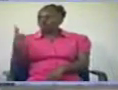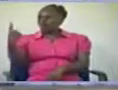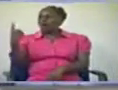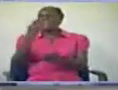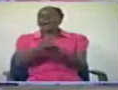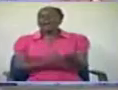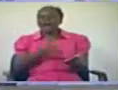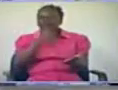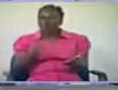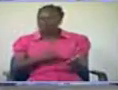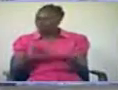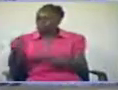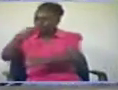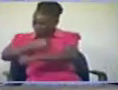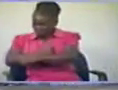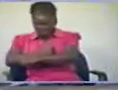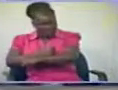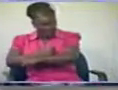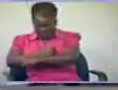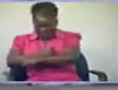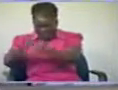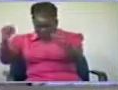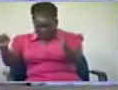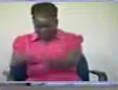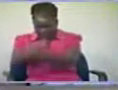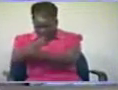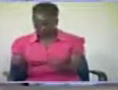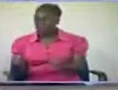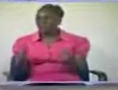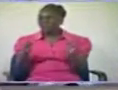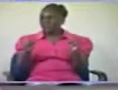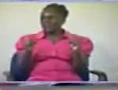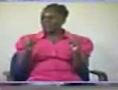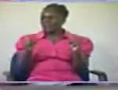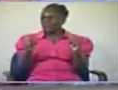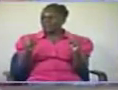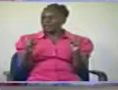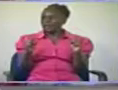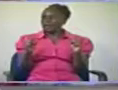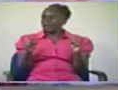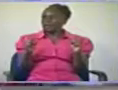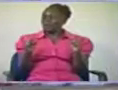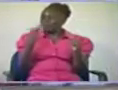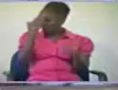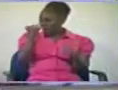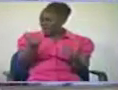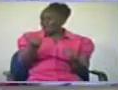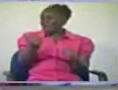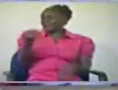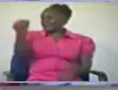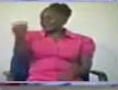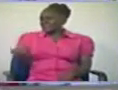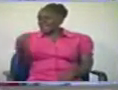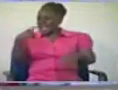miaka miwili tunawakimbiza shuleni, basi haitawezekana kwenye mfumo huu. Kwani mtakana mwanafunzi